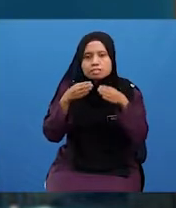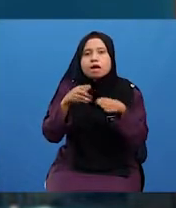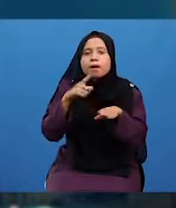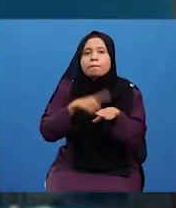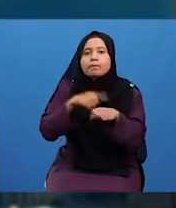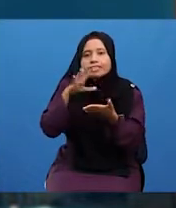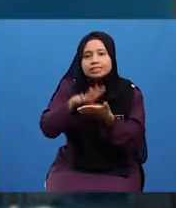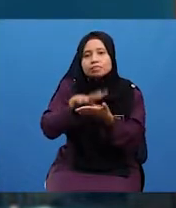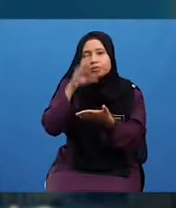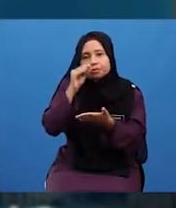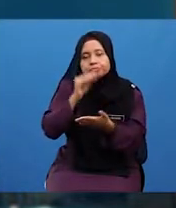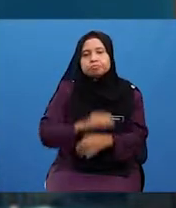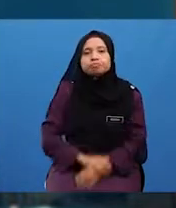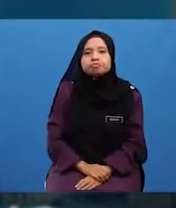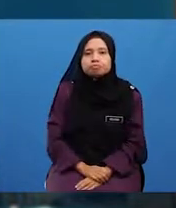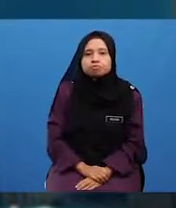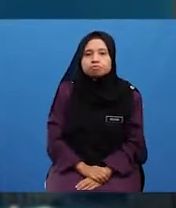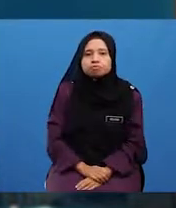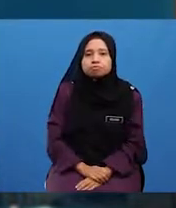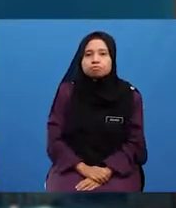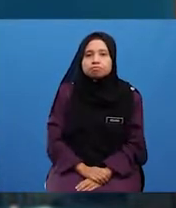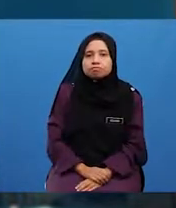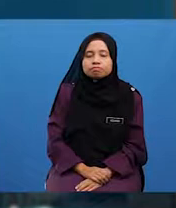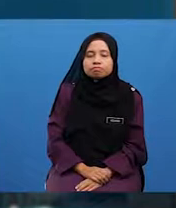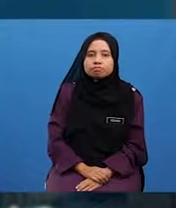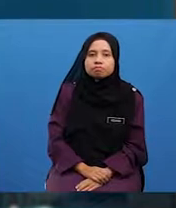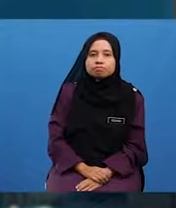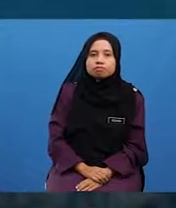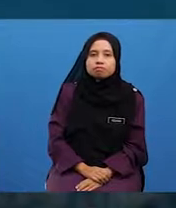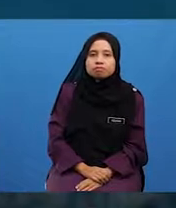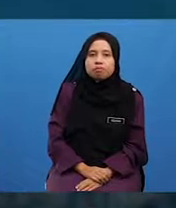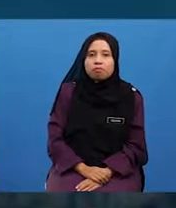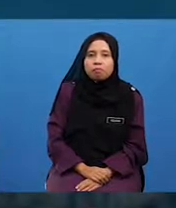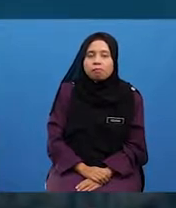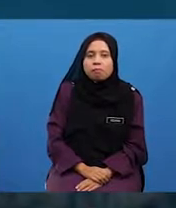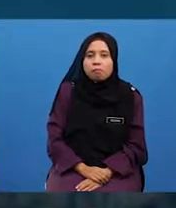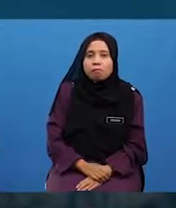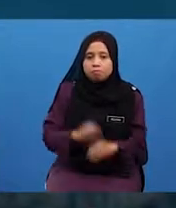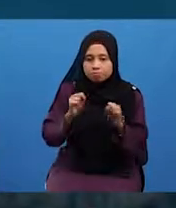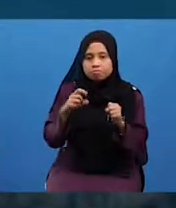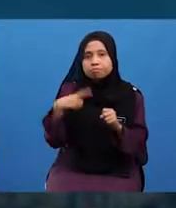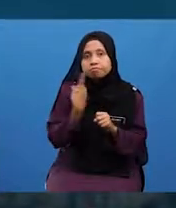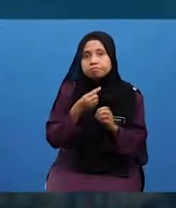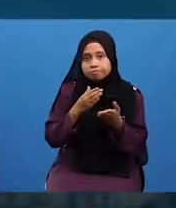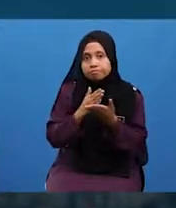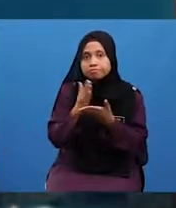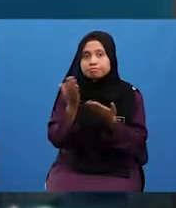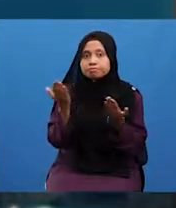dalam setiap perkara yang dilakukan. Tahniah. Boleh kita teruskan,